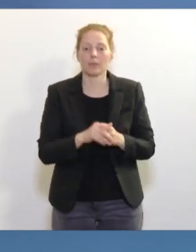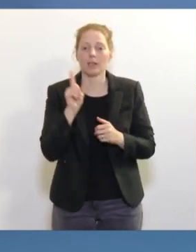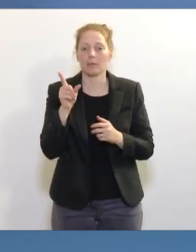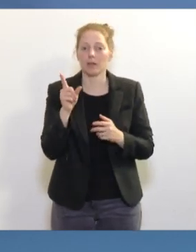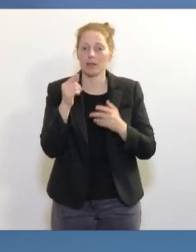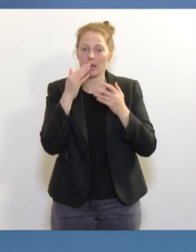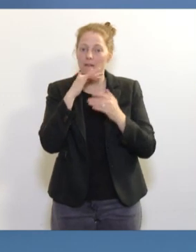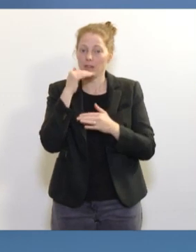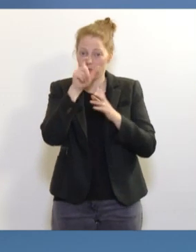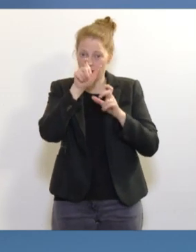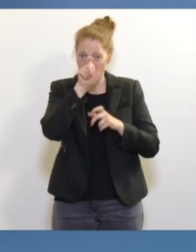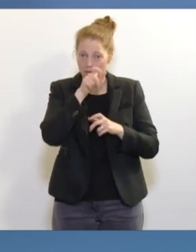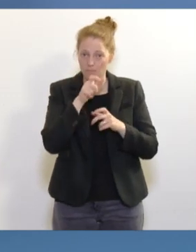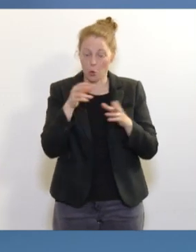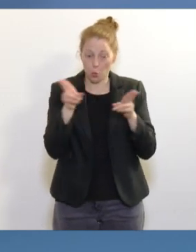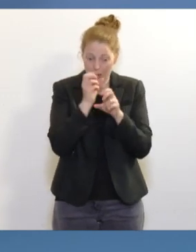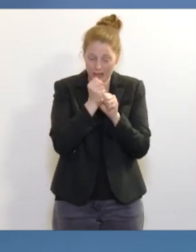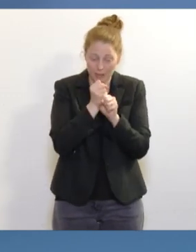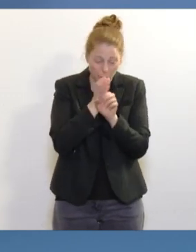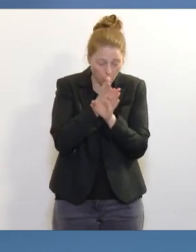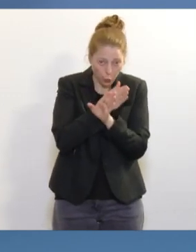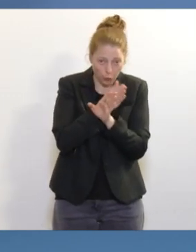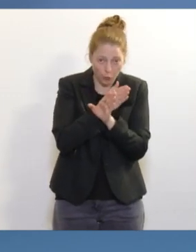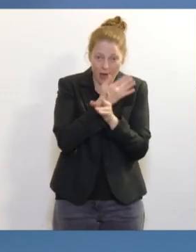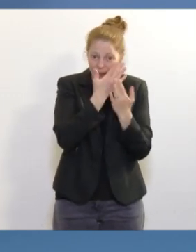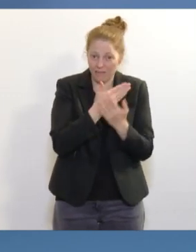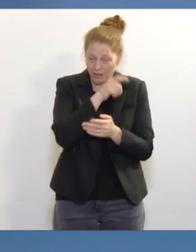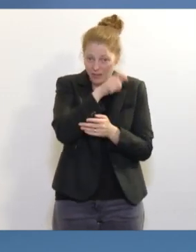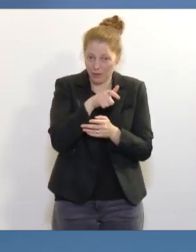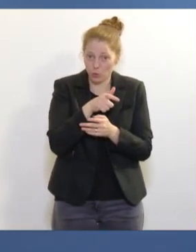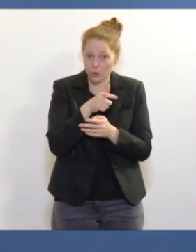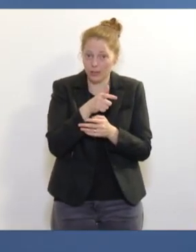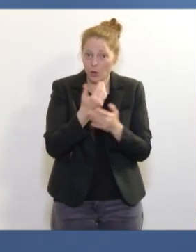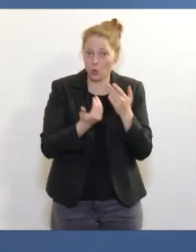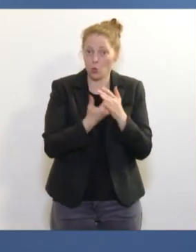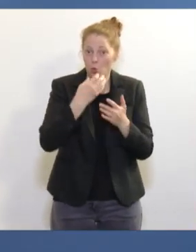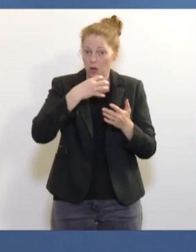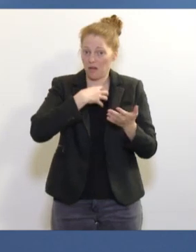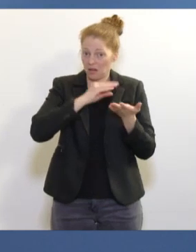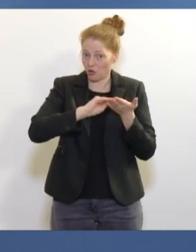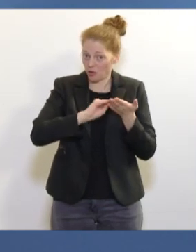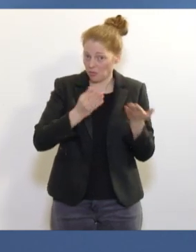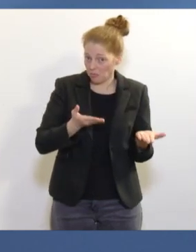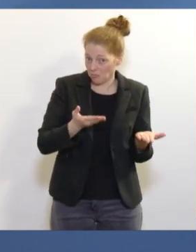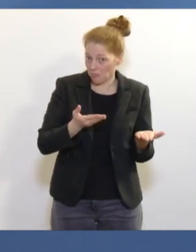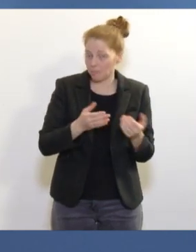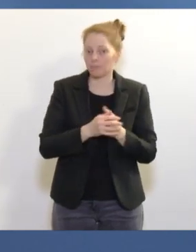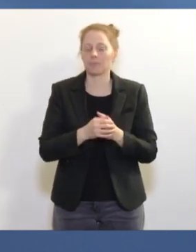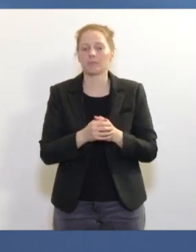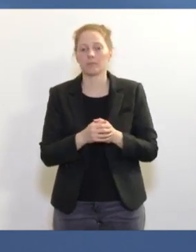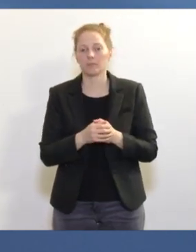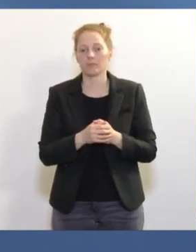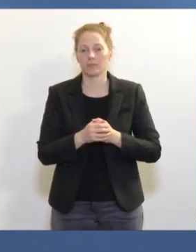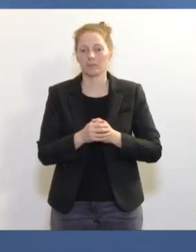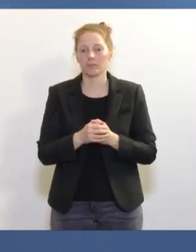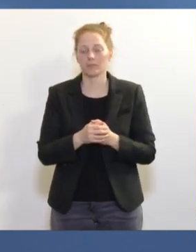haben, just für den Chômage partiell an die Leute gegangen wird. Was soll dir denen Leute? Ich soll denen Leute,